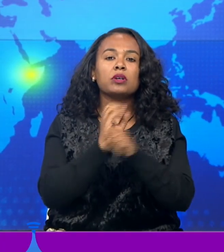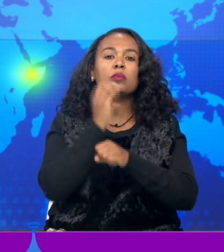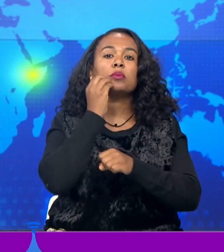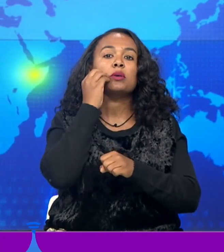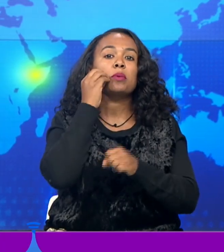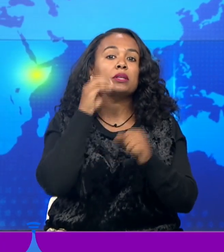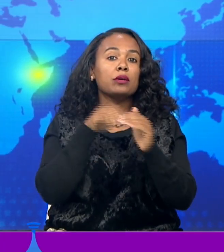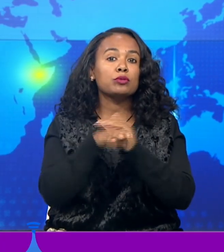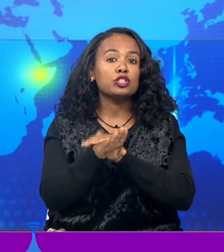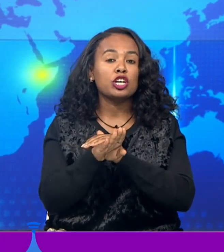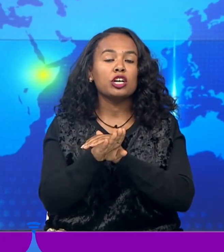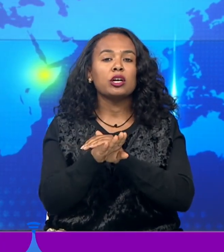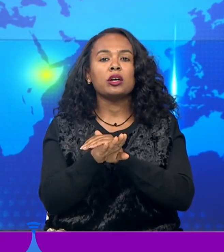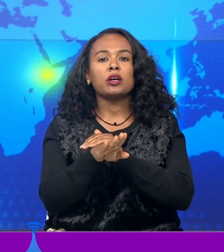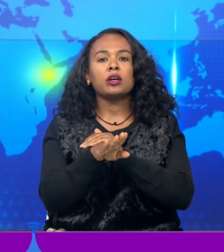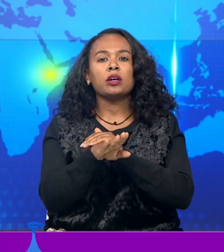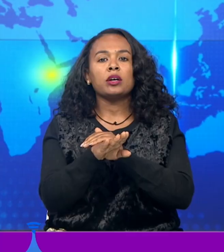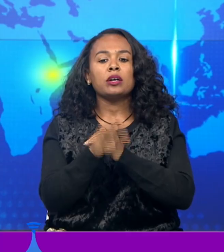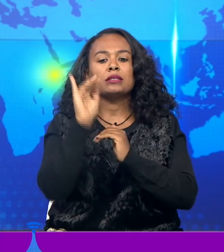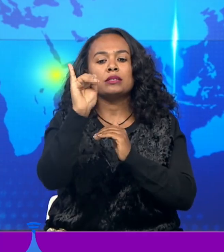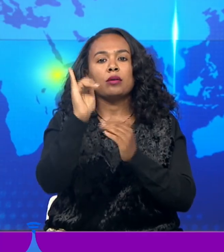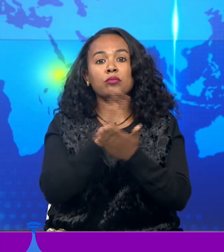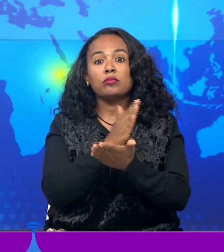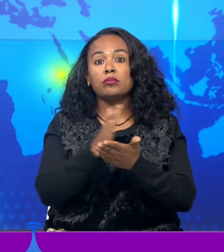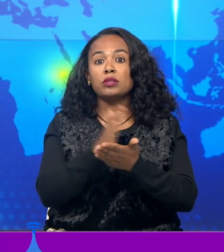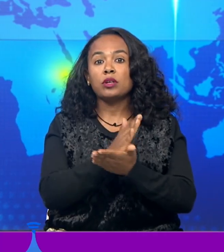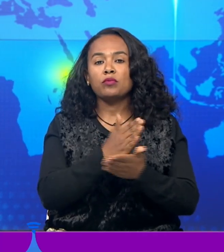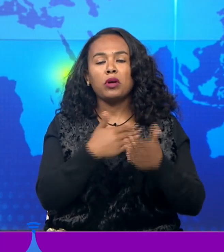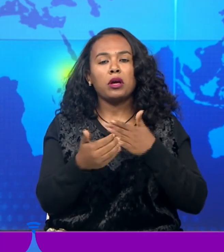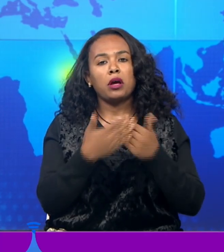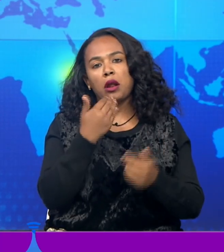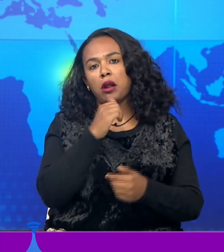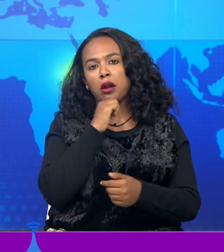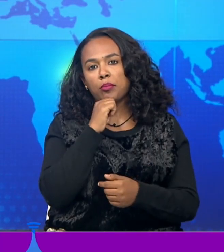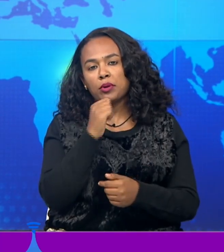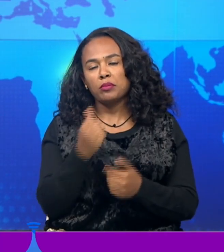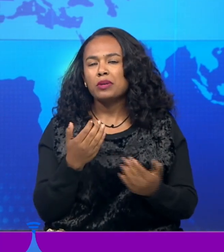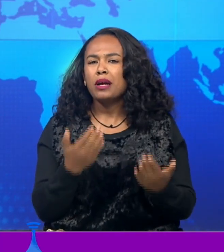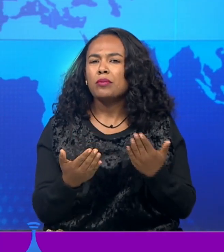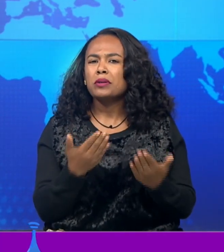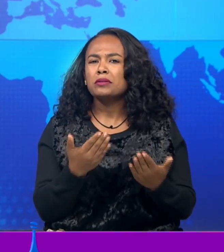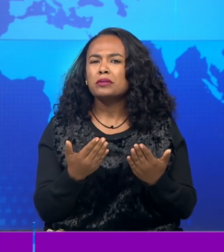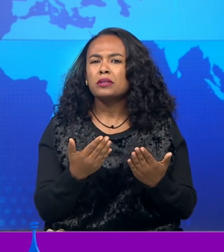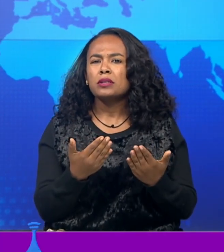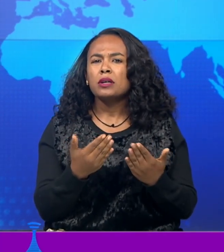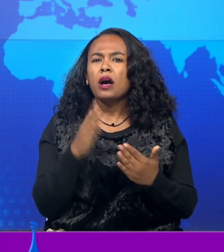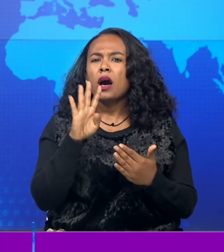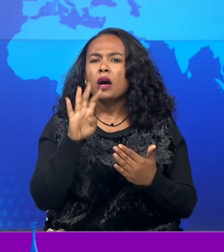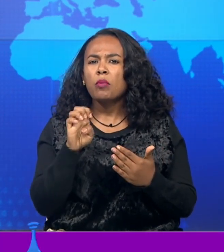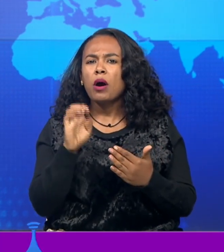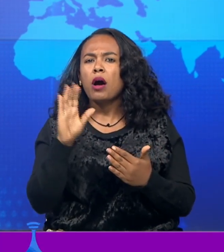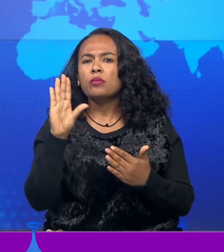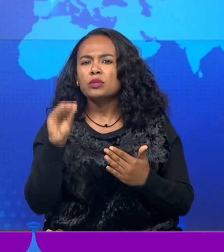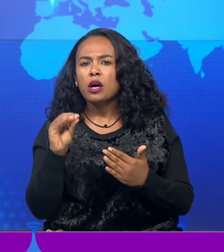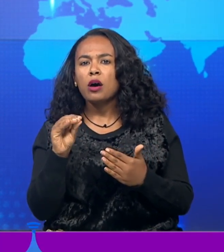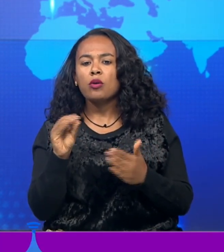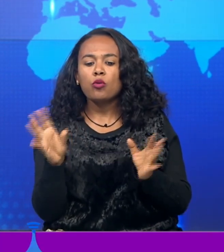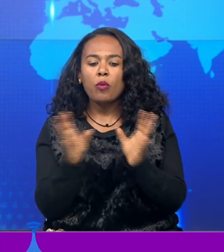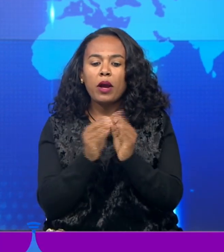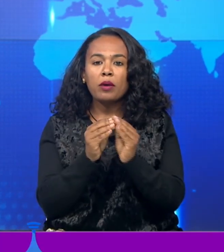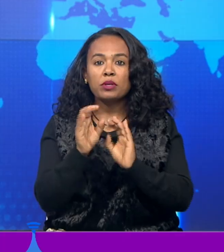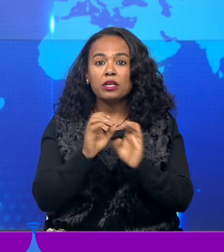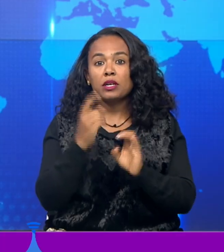ገብቼ እዛም ተሳትፎዬ ቀላል አይደለም። ምናልባት 40-50 ጉባኤ ቢደረግ አንድ ሁለቱን